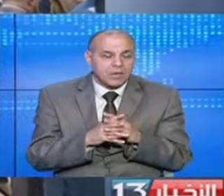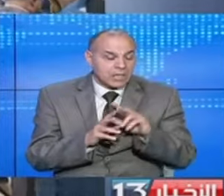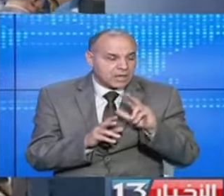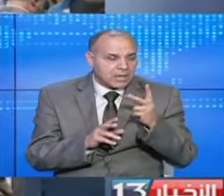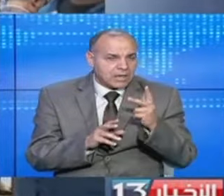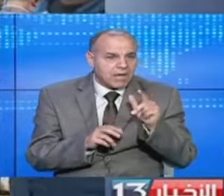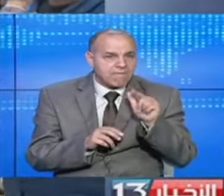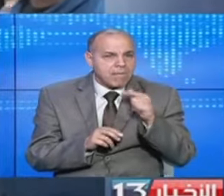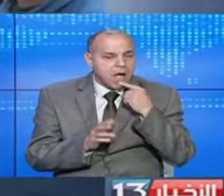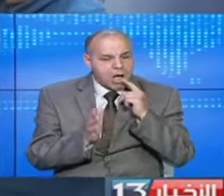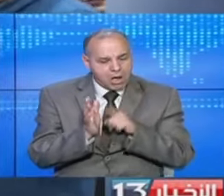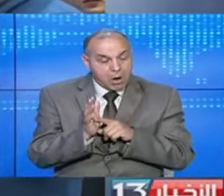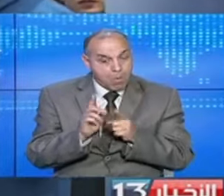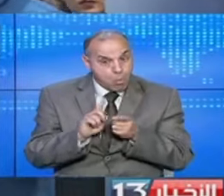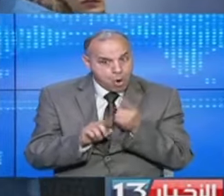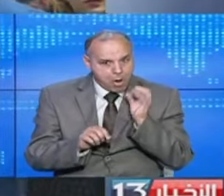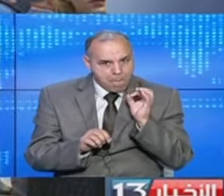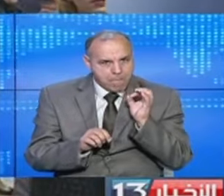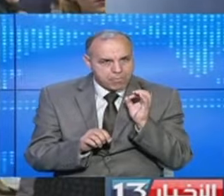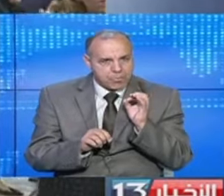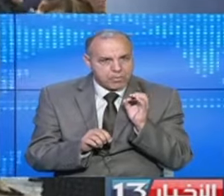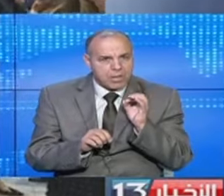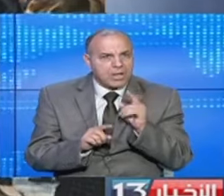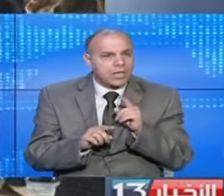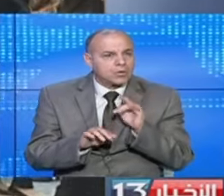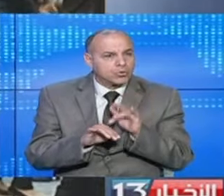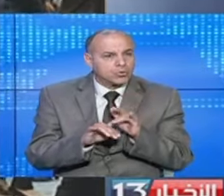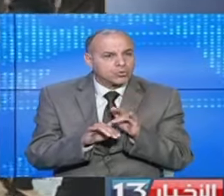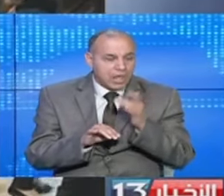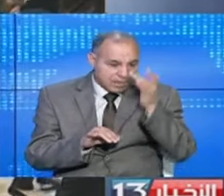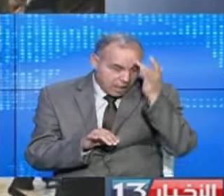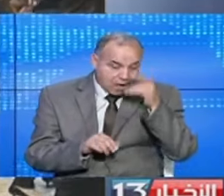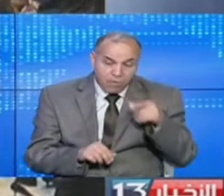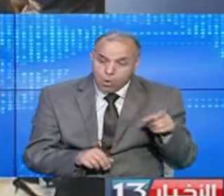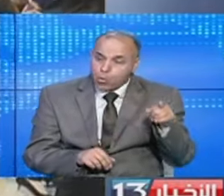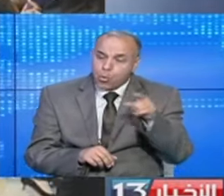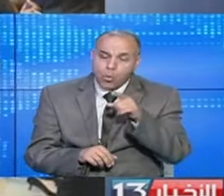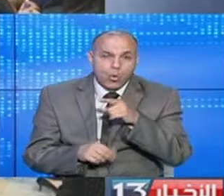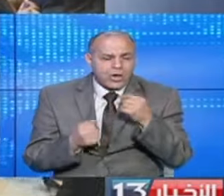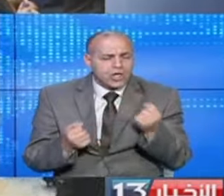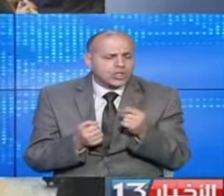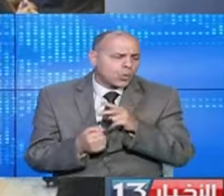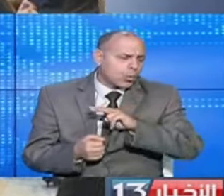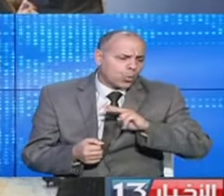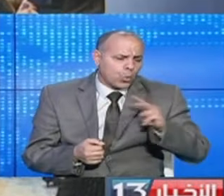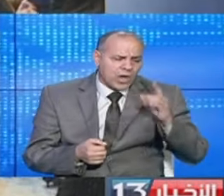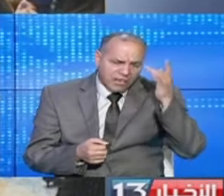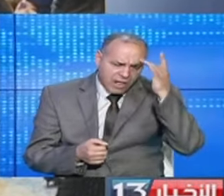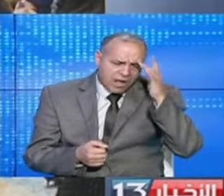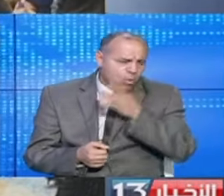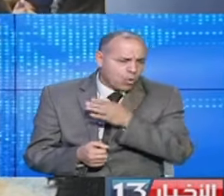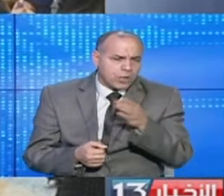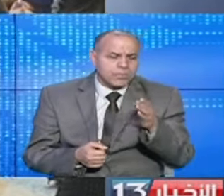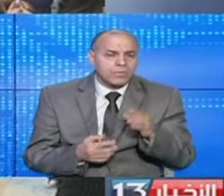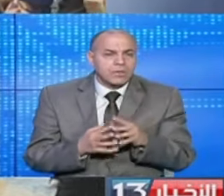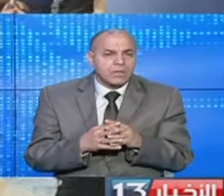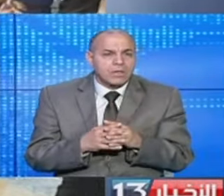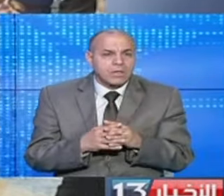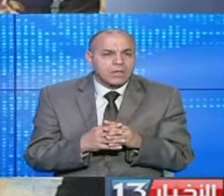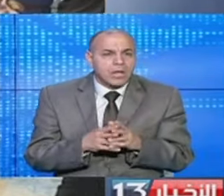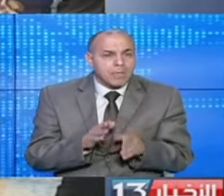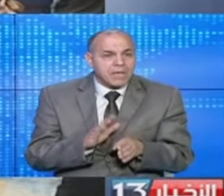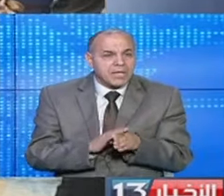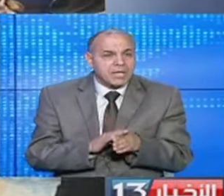وثالثا فما قرار هام وهام جدا لأنه يخص الثقافة ككل بكل أنشطة نتاعها بكل الميادين، هو